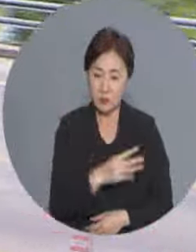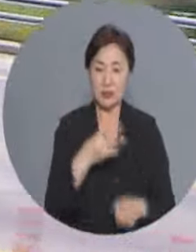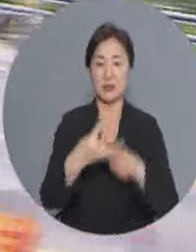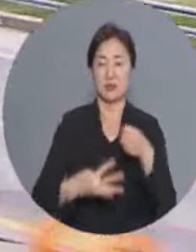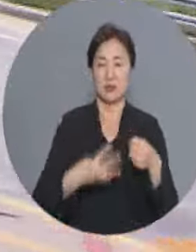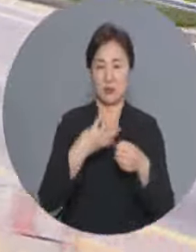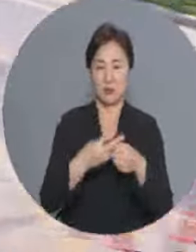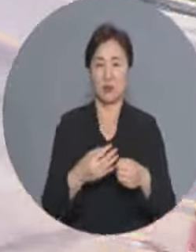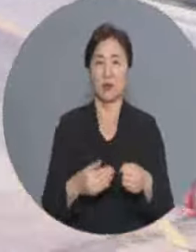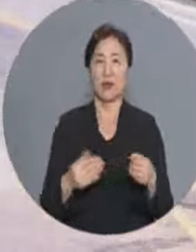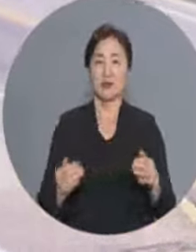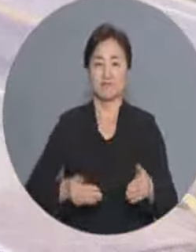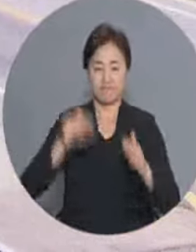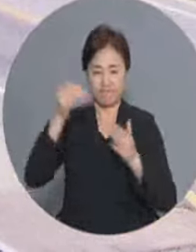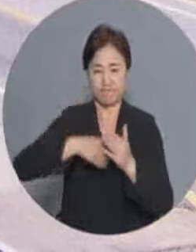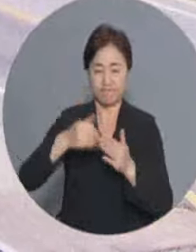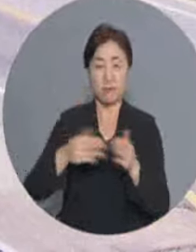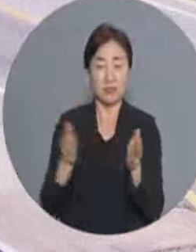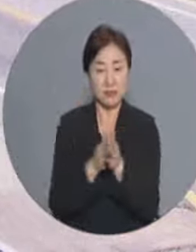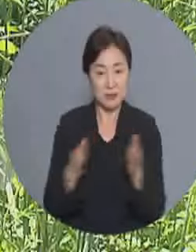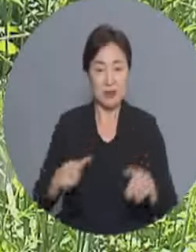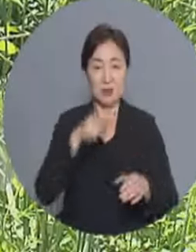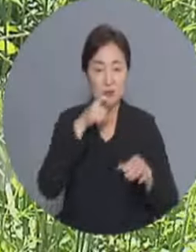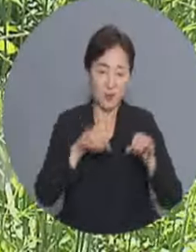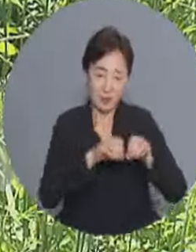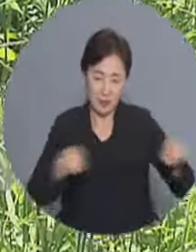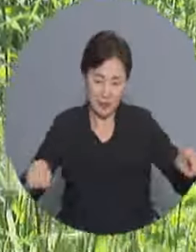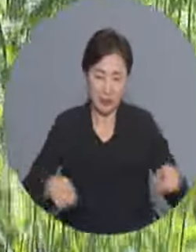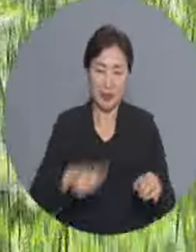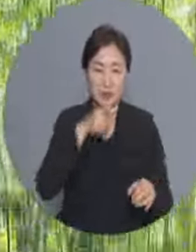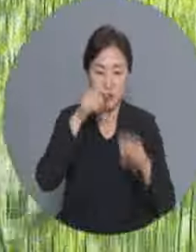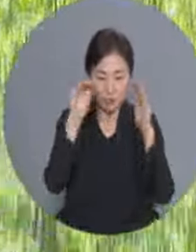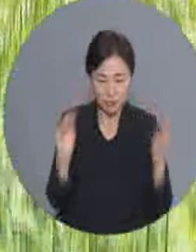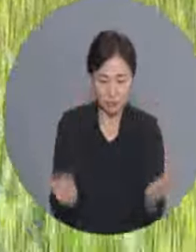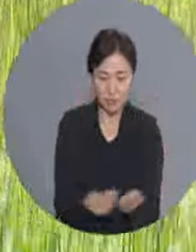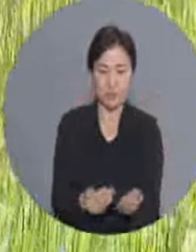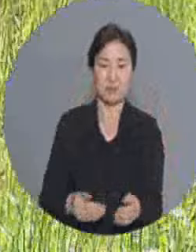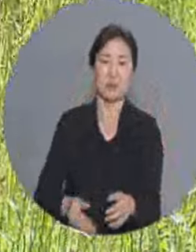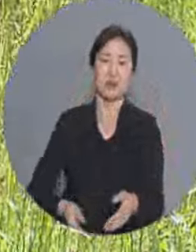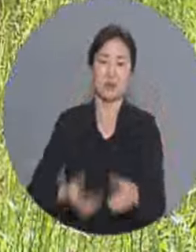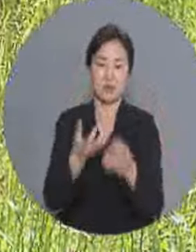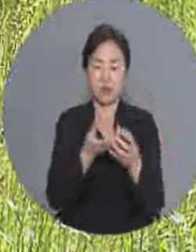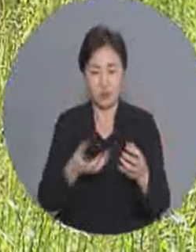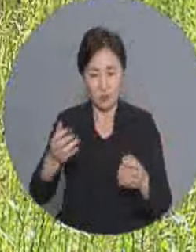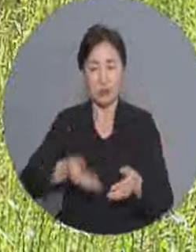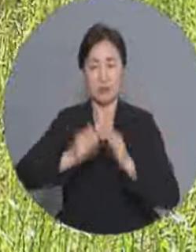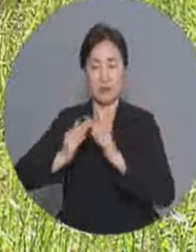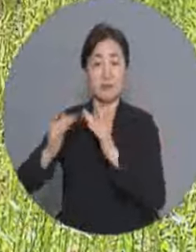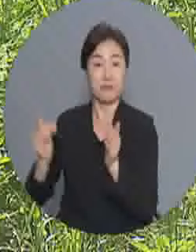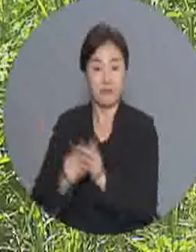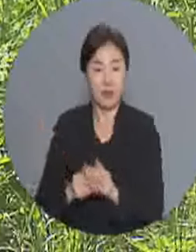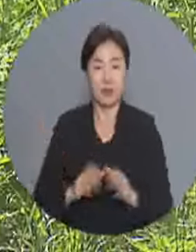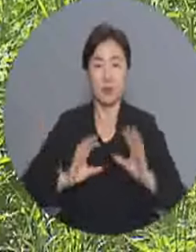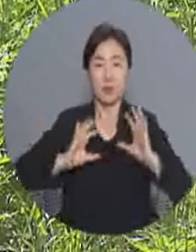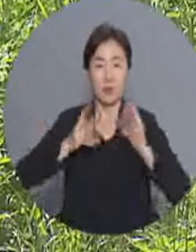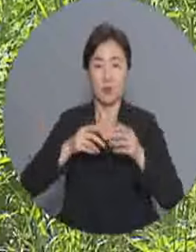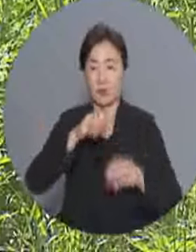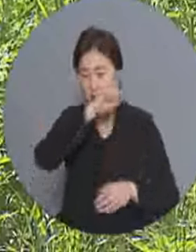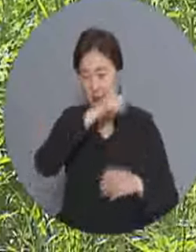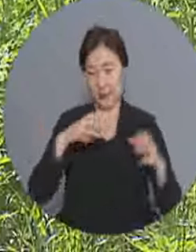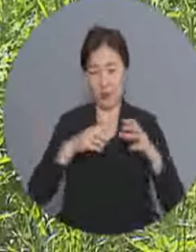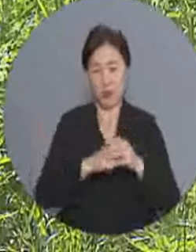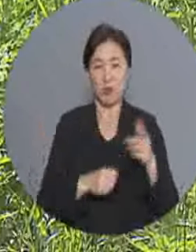4년간의 공사 끝에 송수관로와 배수지, 가압장 등이 들어섰습니다. 국비 포함 예산 60억 원이